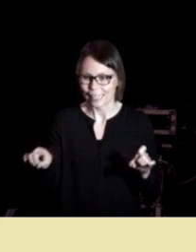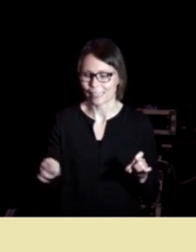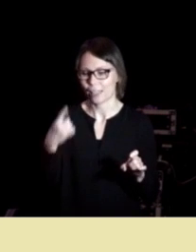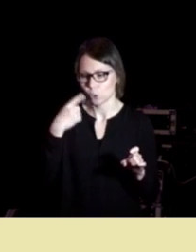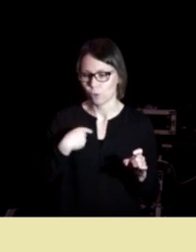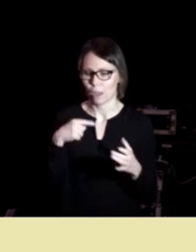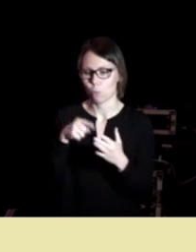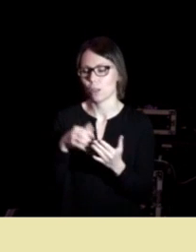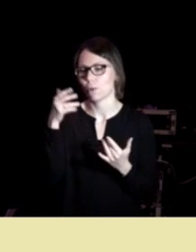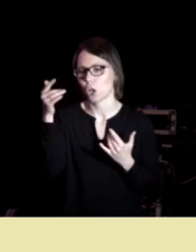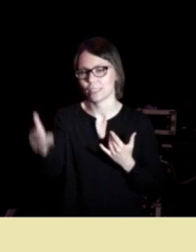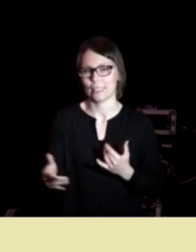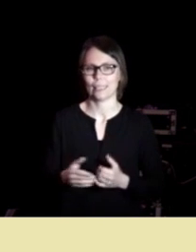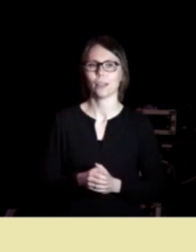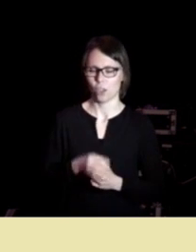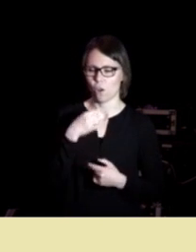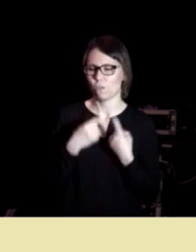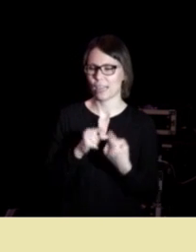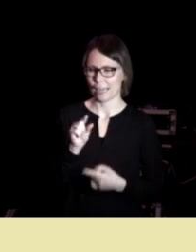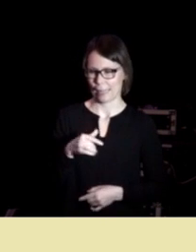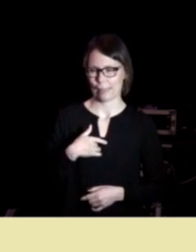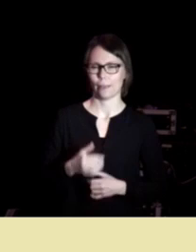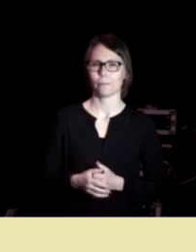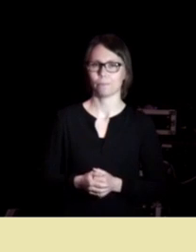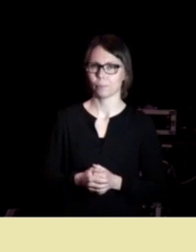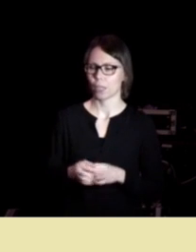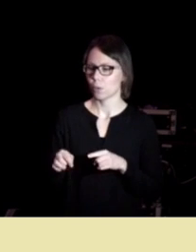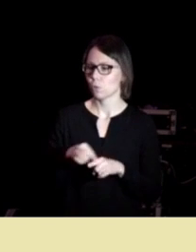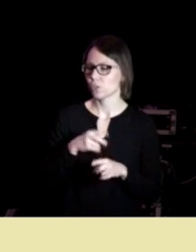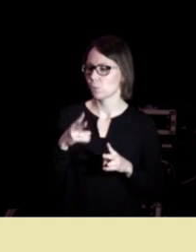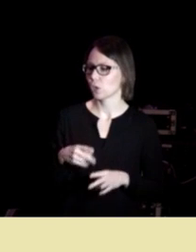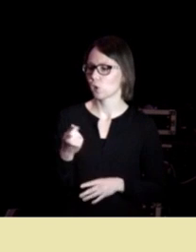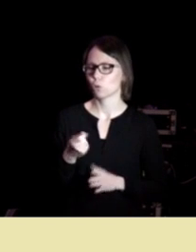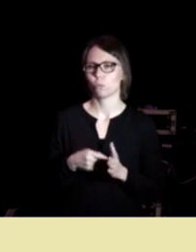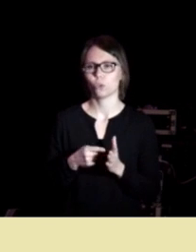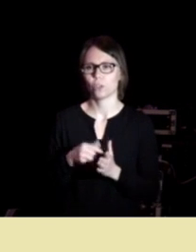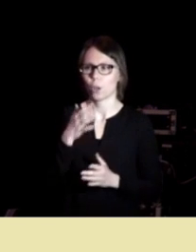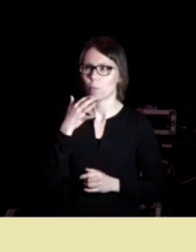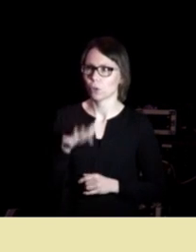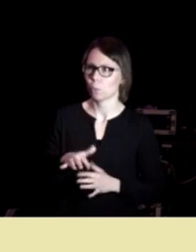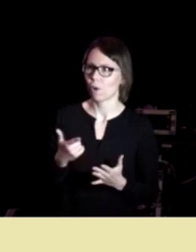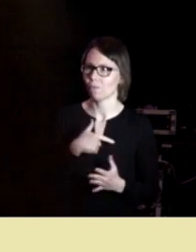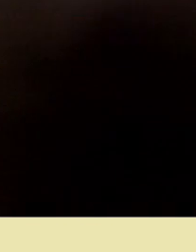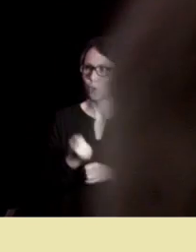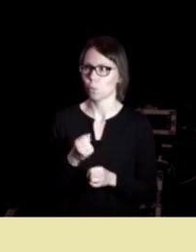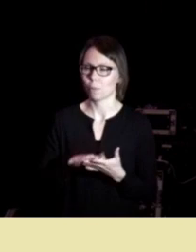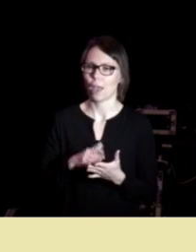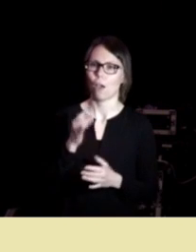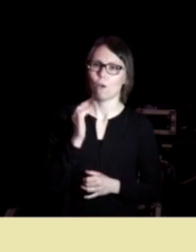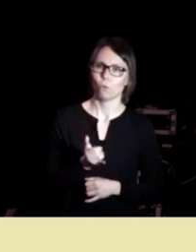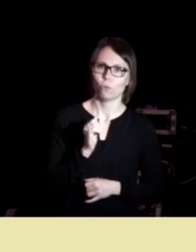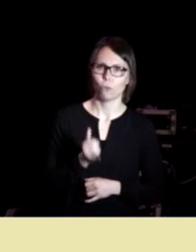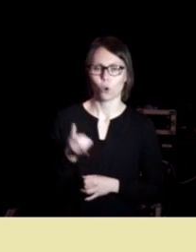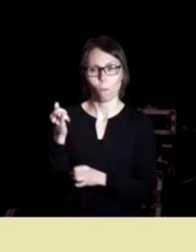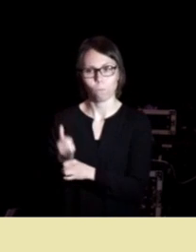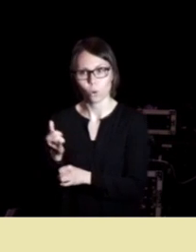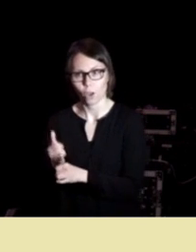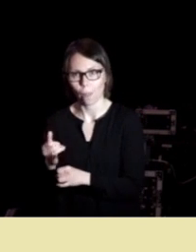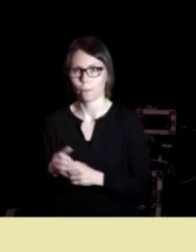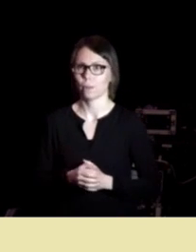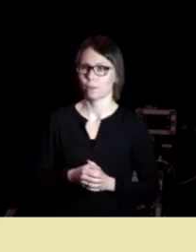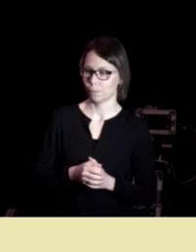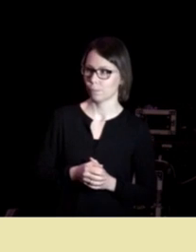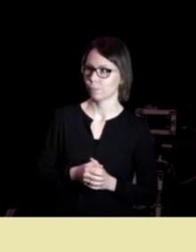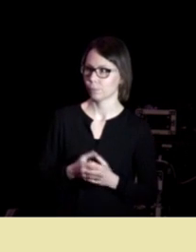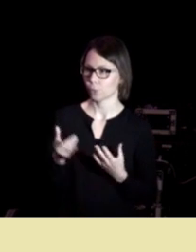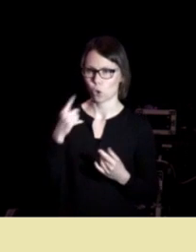jeg da fortelle litt om det. Jeg må innledningsvis bruke et par minutter på å snakke om hva vi jobber med, hvorfor og hvordan. Så vil jeg